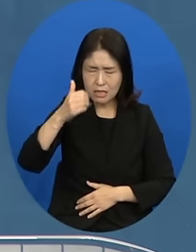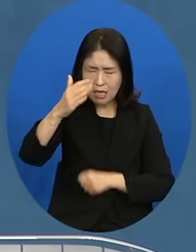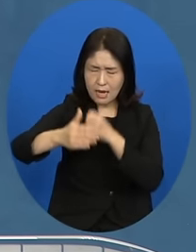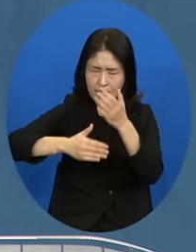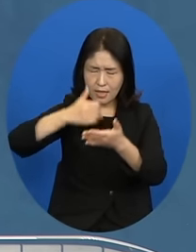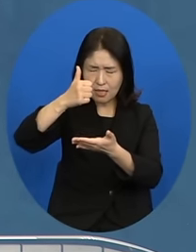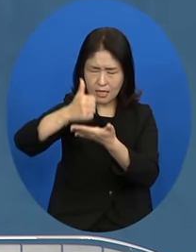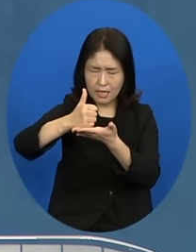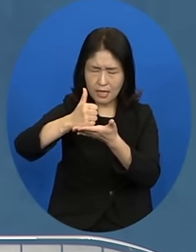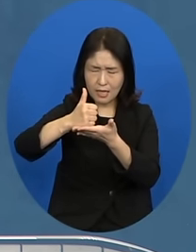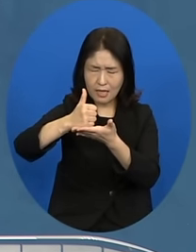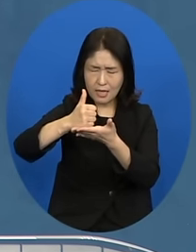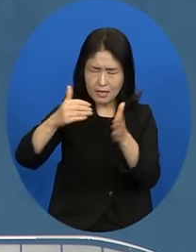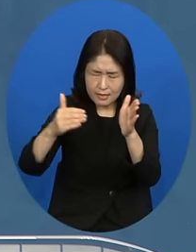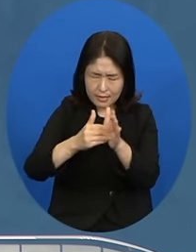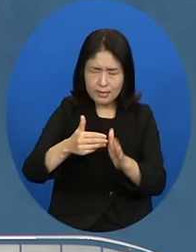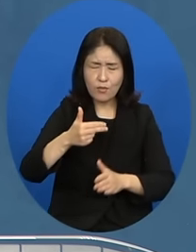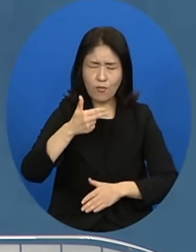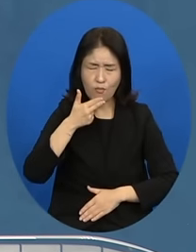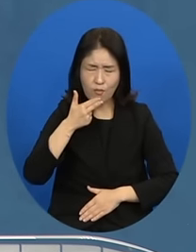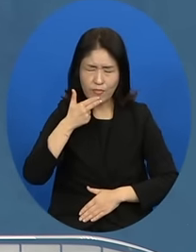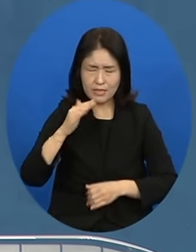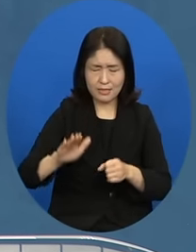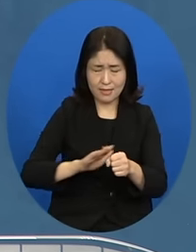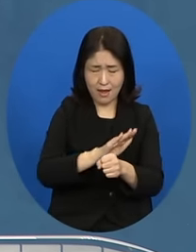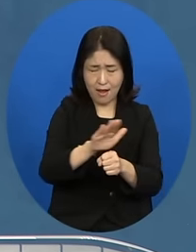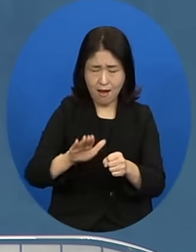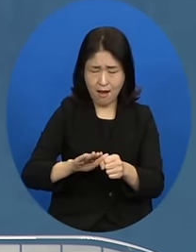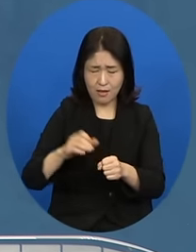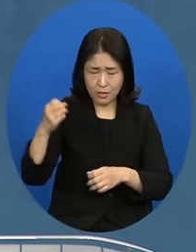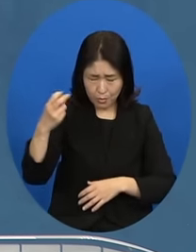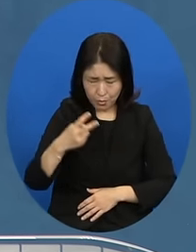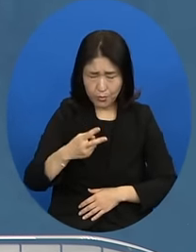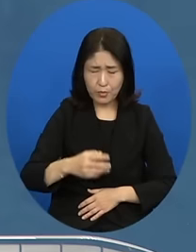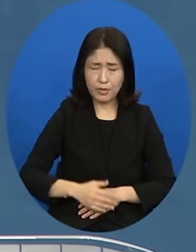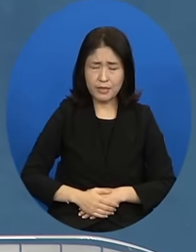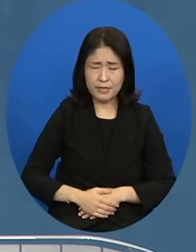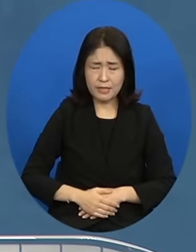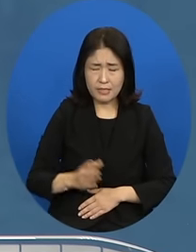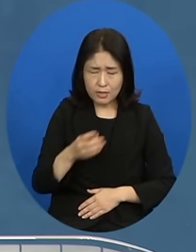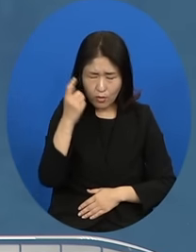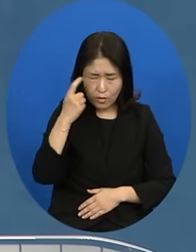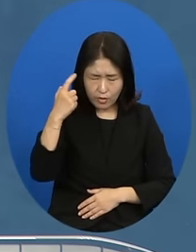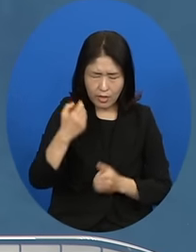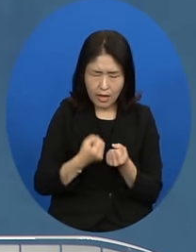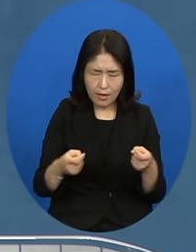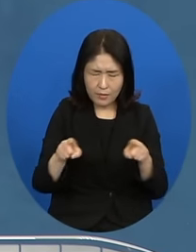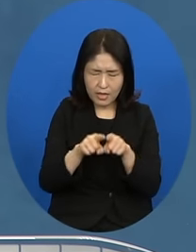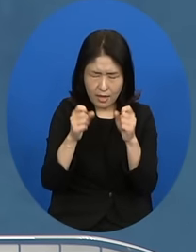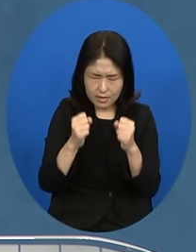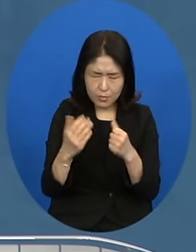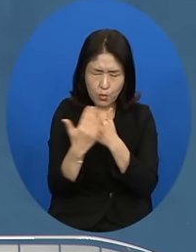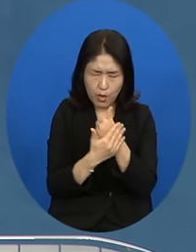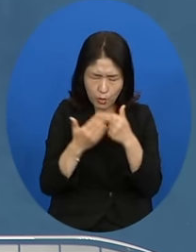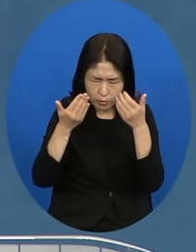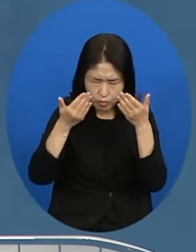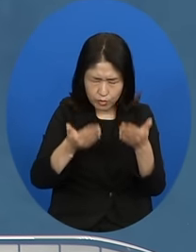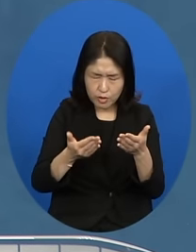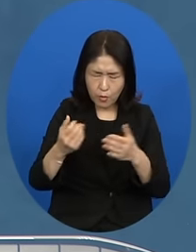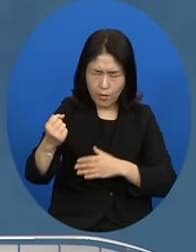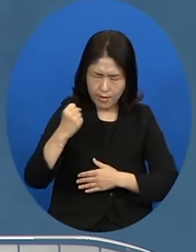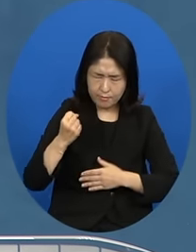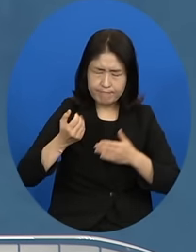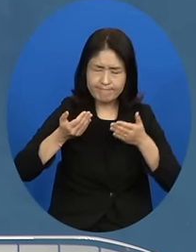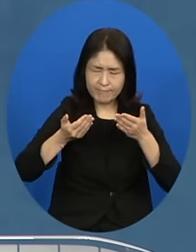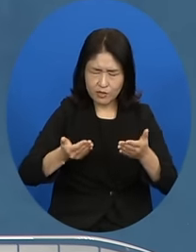하나님의 한량없으신 사랑하심과 성령님의 함께하시고 위로하시고